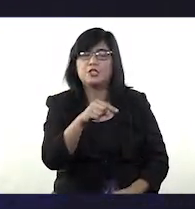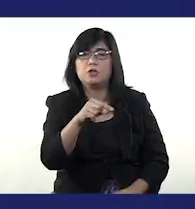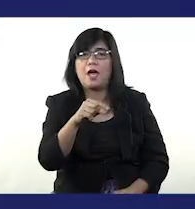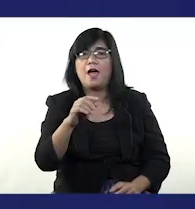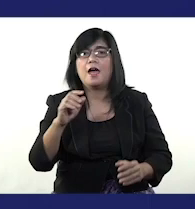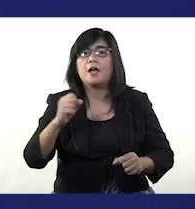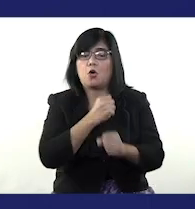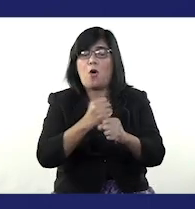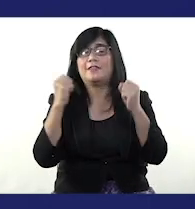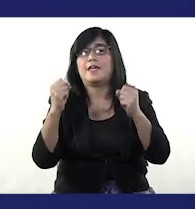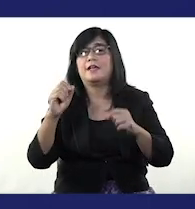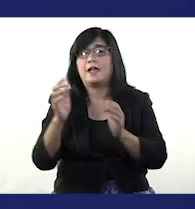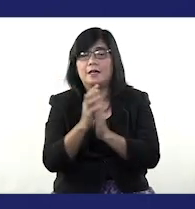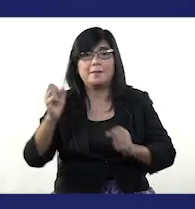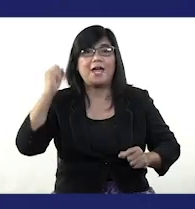Click